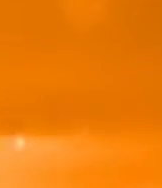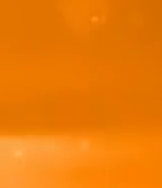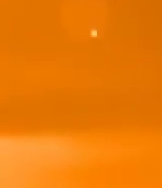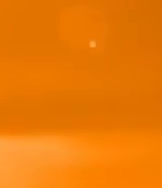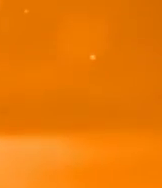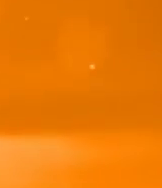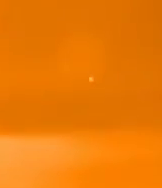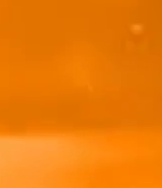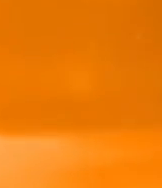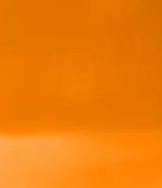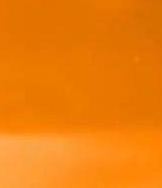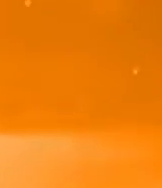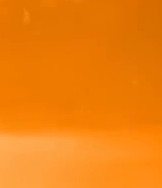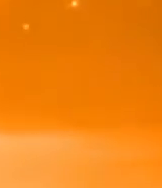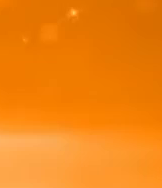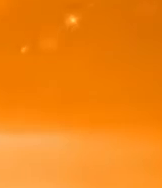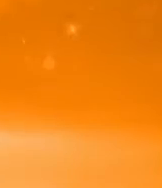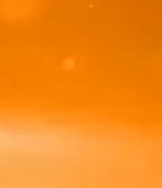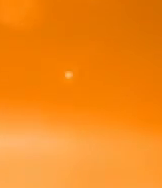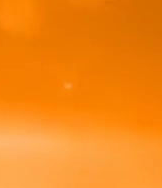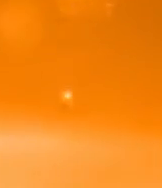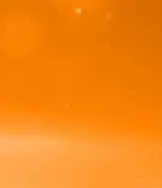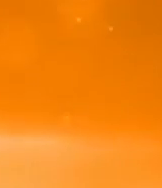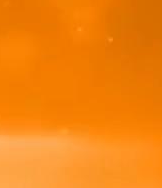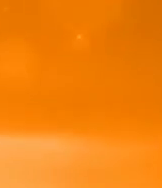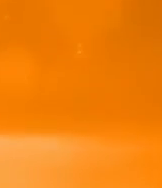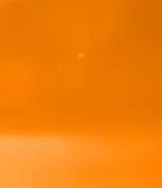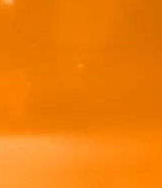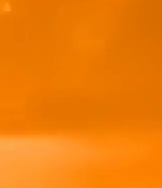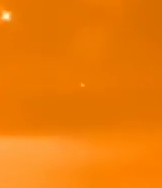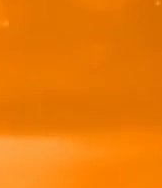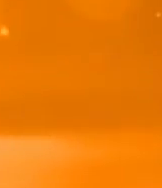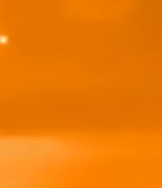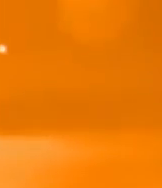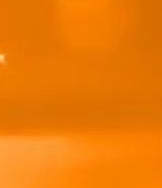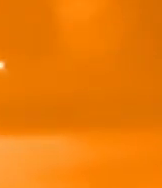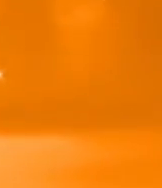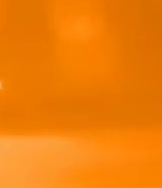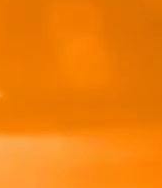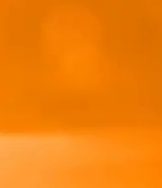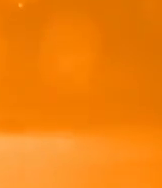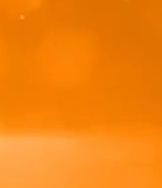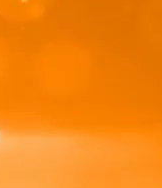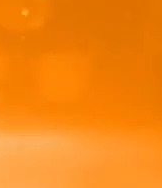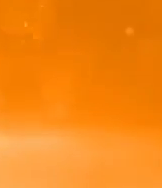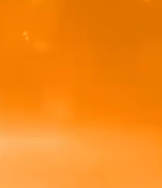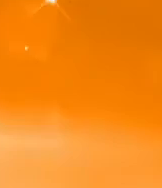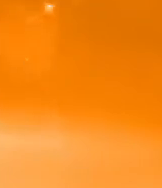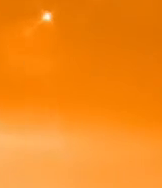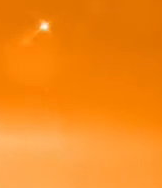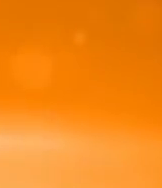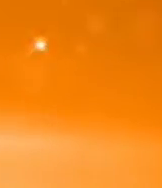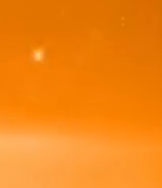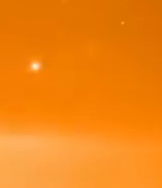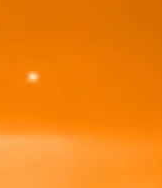รคพิษสุนัขบ้าส่วนสีที่ใช้ในตราสัญลักษณ์ก็ประกอบไปด้วยสีแสดอันเป็นสีประจำวันประสูติและเป็นสีประจำจังหวัดน